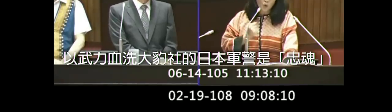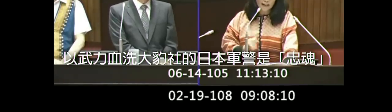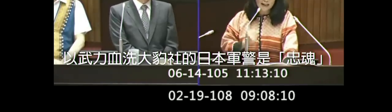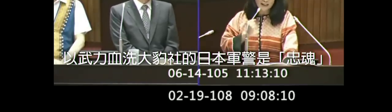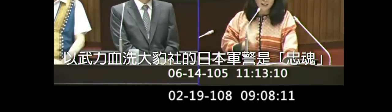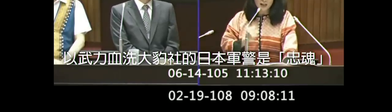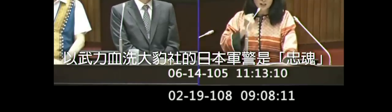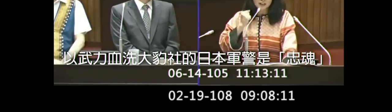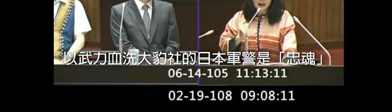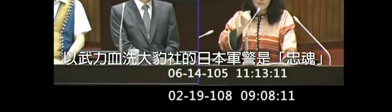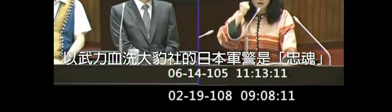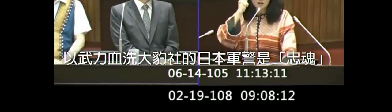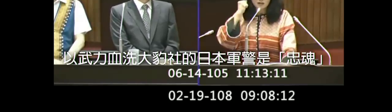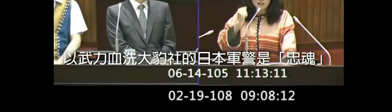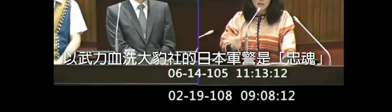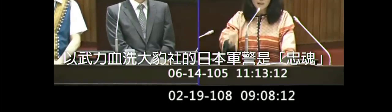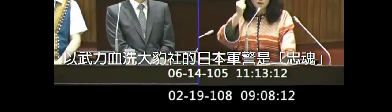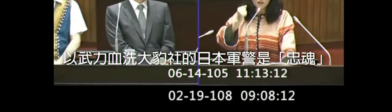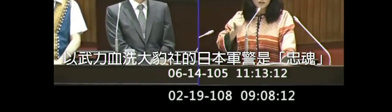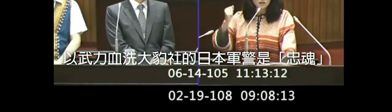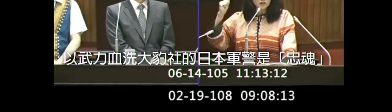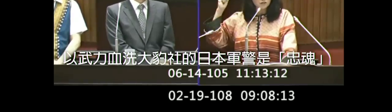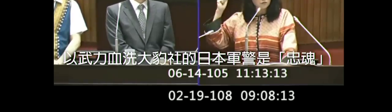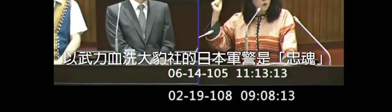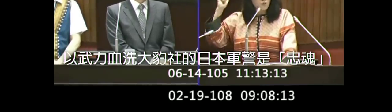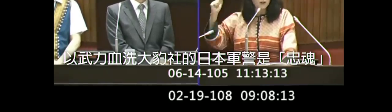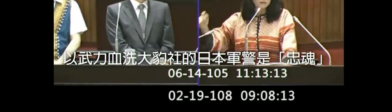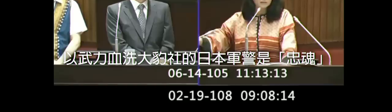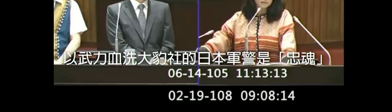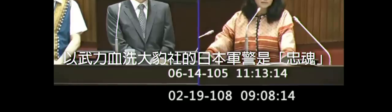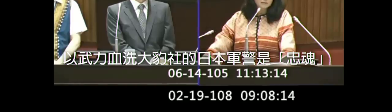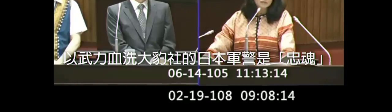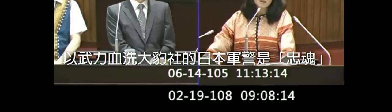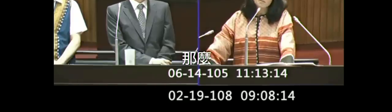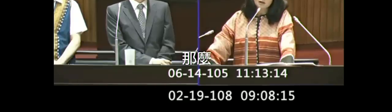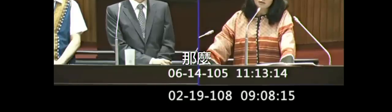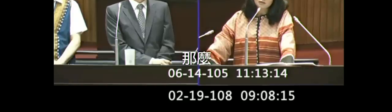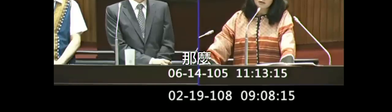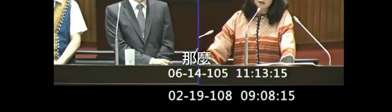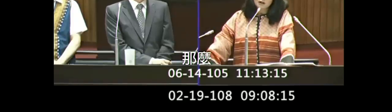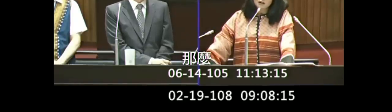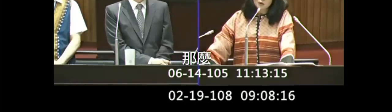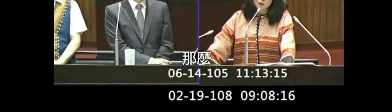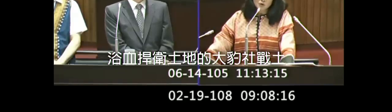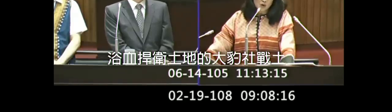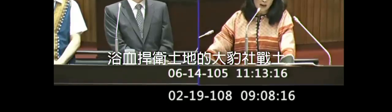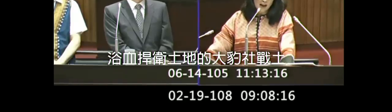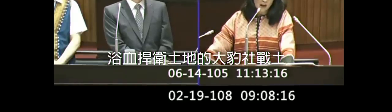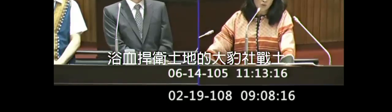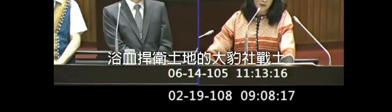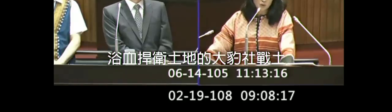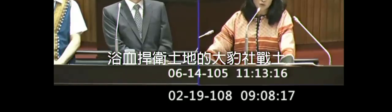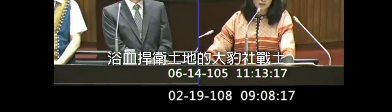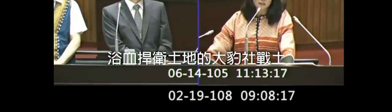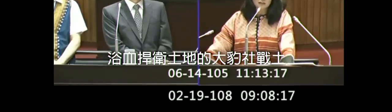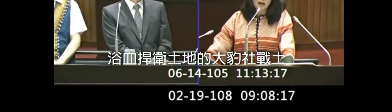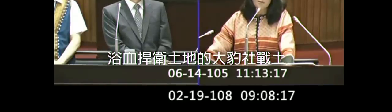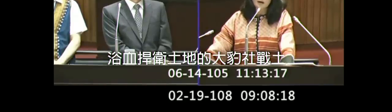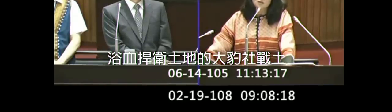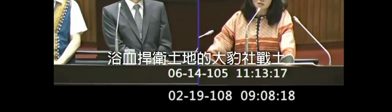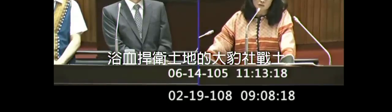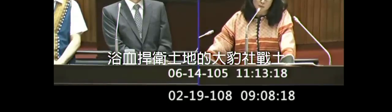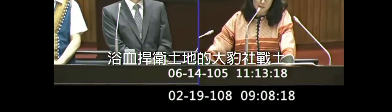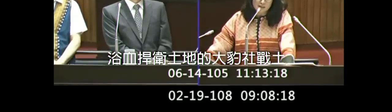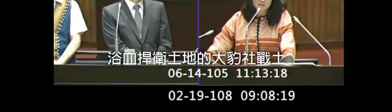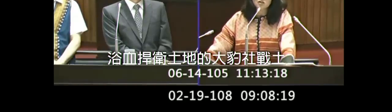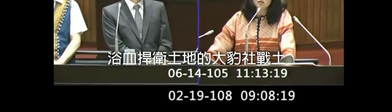以武力来血洗大报社的日本军警是忠魂，那么浴血捍卫土地的